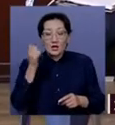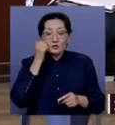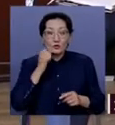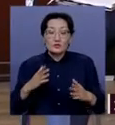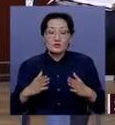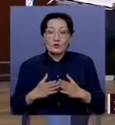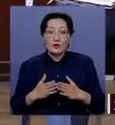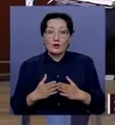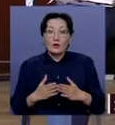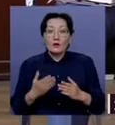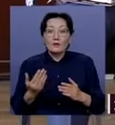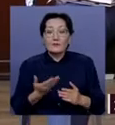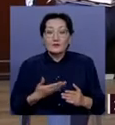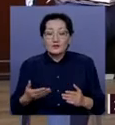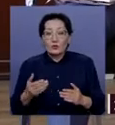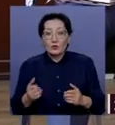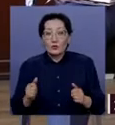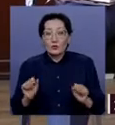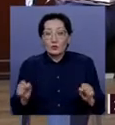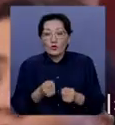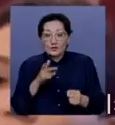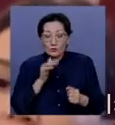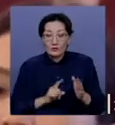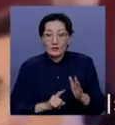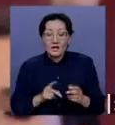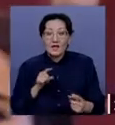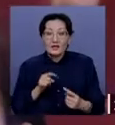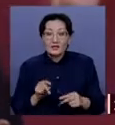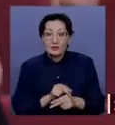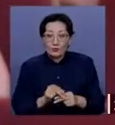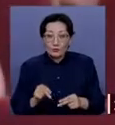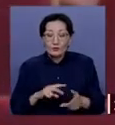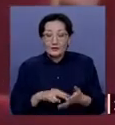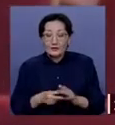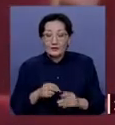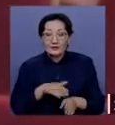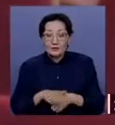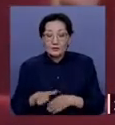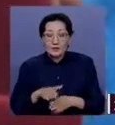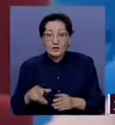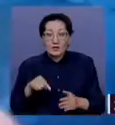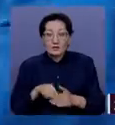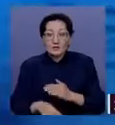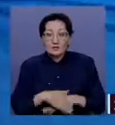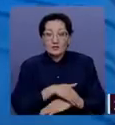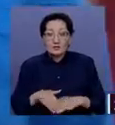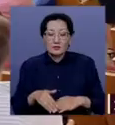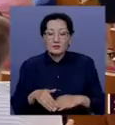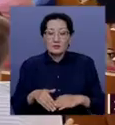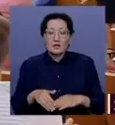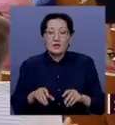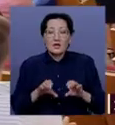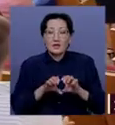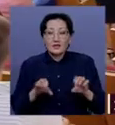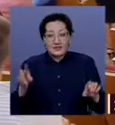үй. Біз өз жерге жаңа осы қысқа қарсы кішкене ремонт жасап береміз ба деген біз. Сырт жағын ішіндегі біраз кішкене